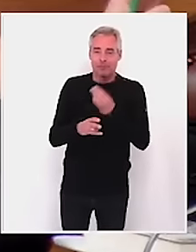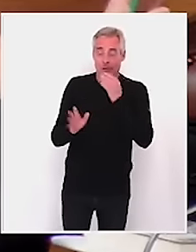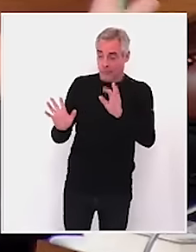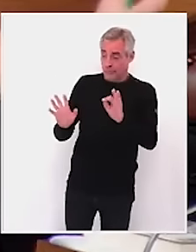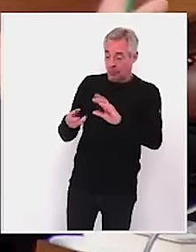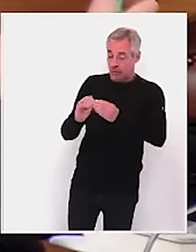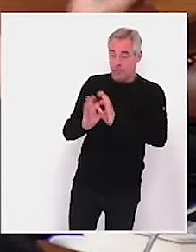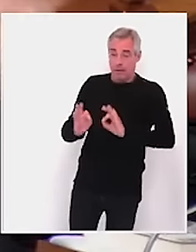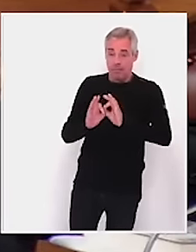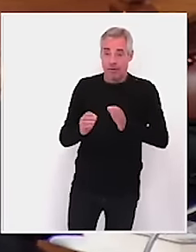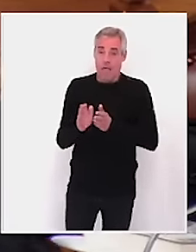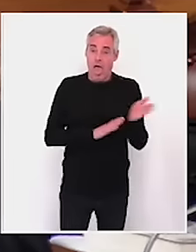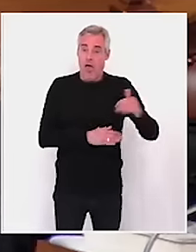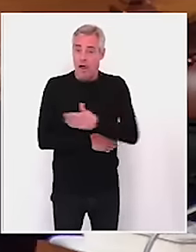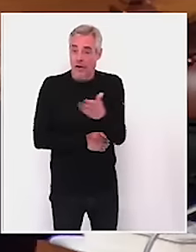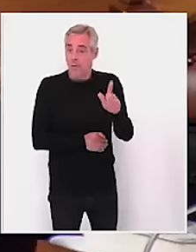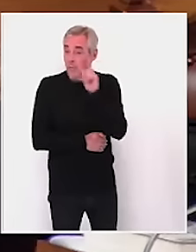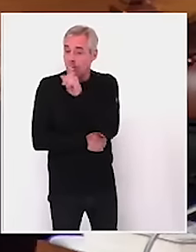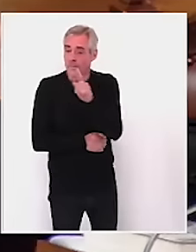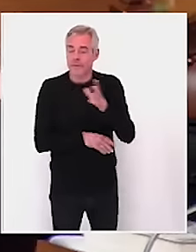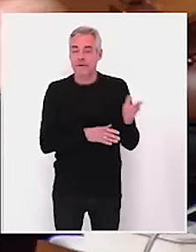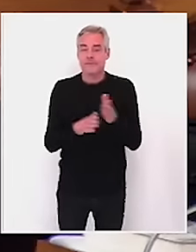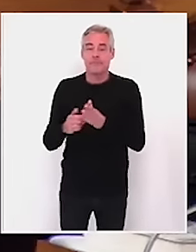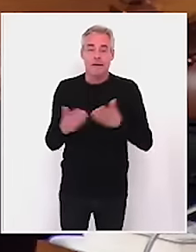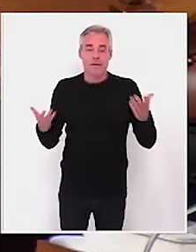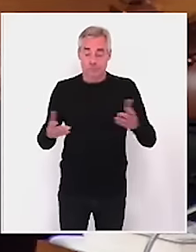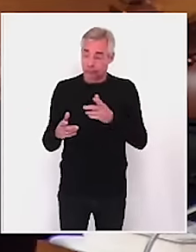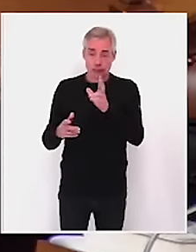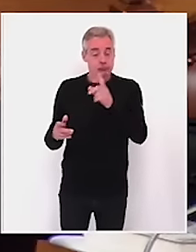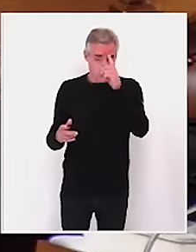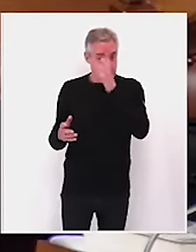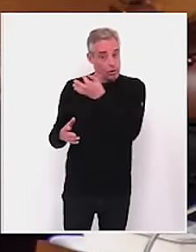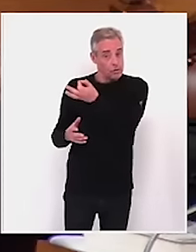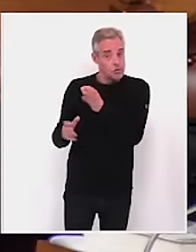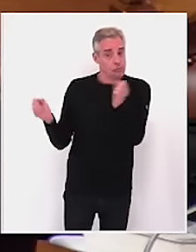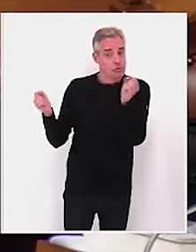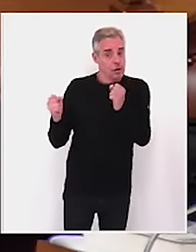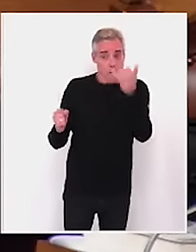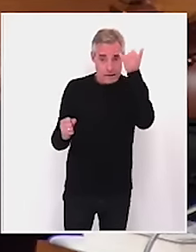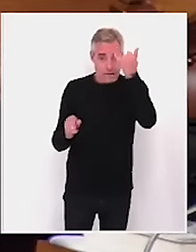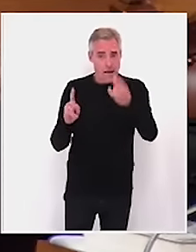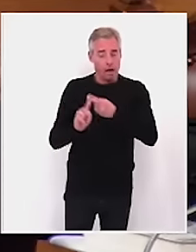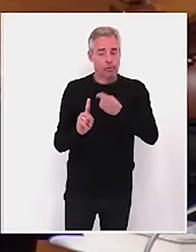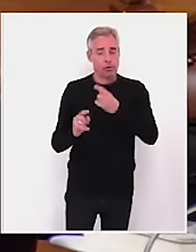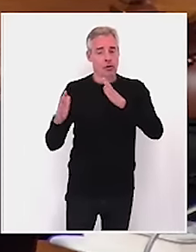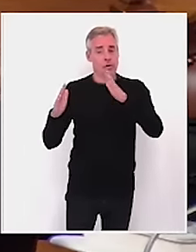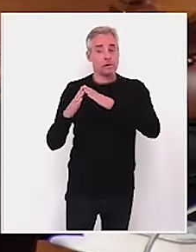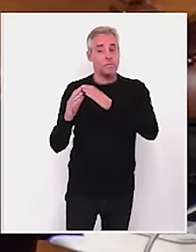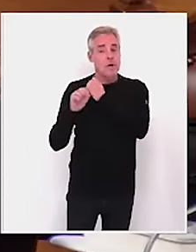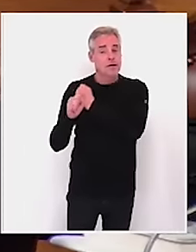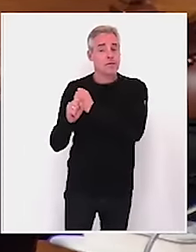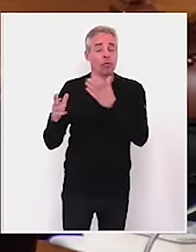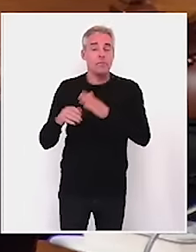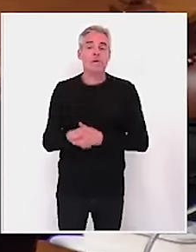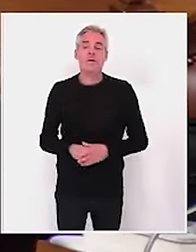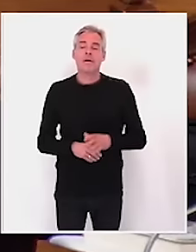aucun problème avec le hors-piste. Et d'ailleurs, je partage cette idée de... Enfin de toute façon,